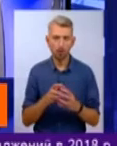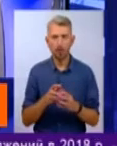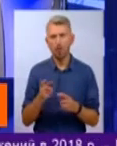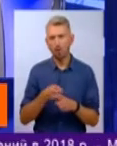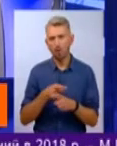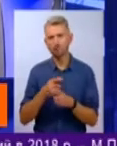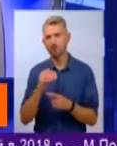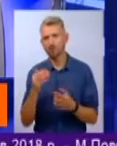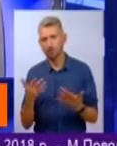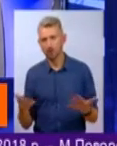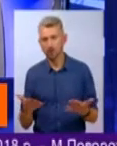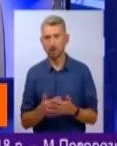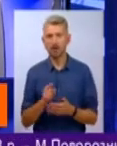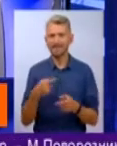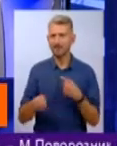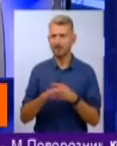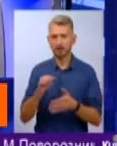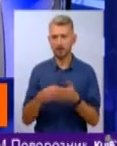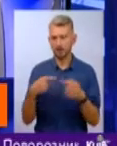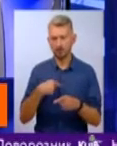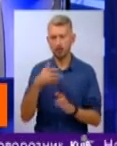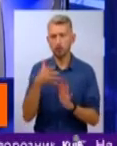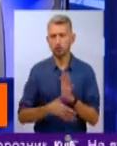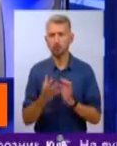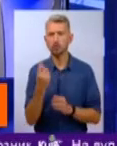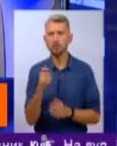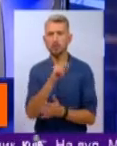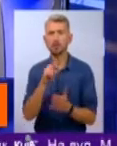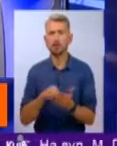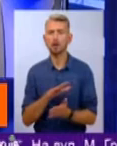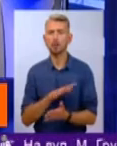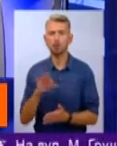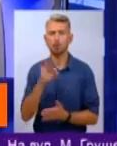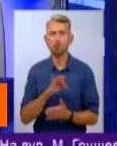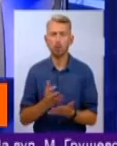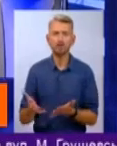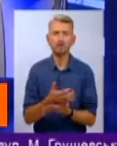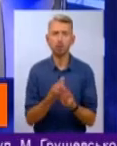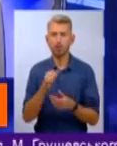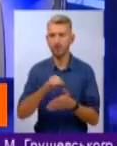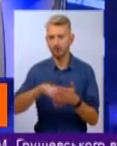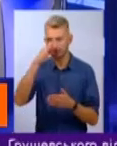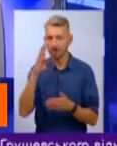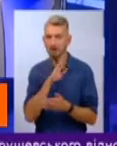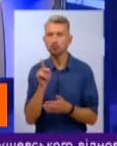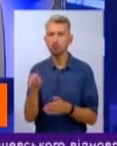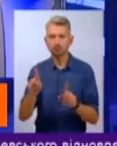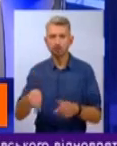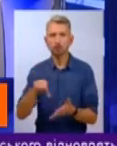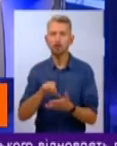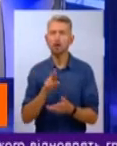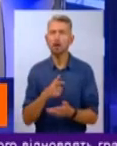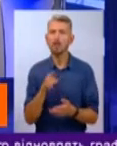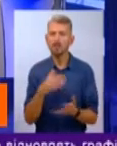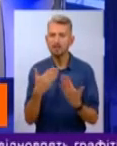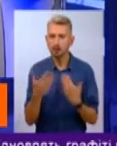День. Овочі, фрукти. Вона не відрізняється від інших, я зрозумів. Так, і ще одне питання було про збір коштів від батьків, щоб їх залучати якось. Як ви взагалі до